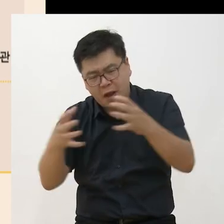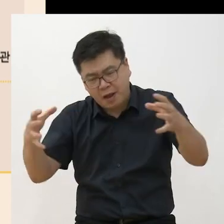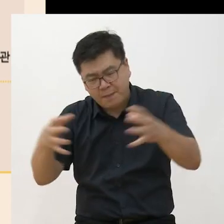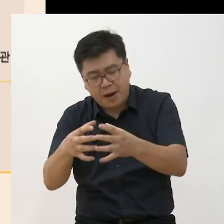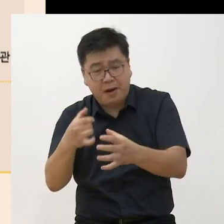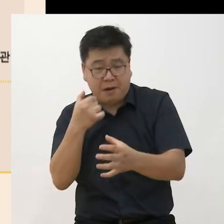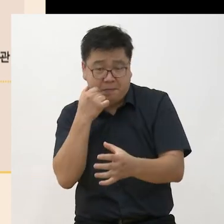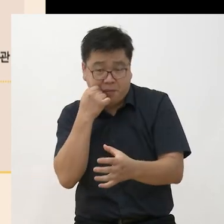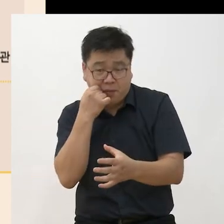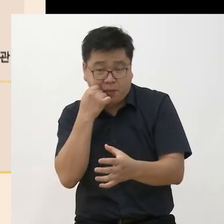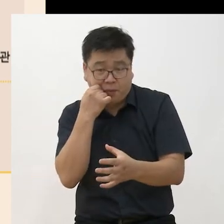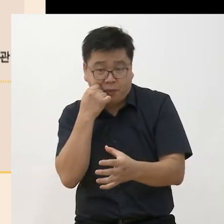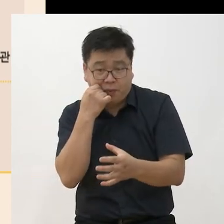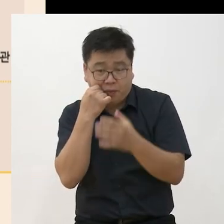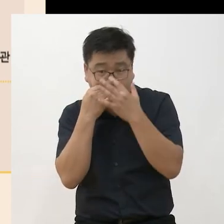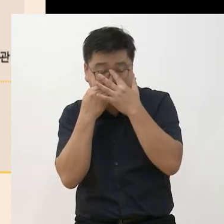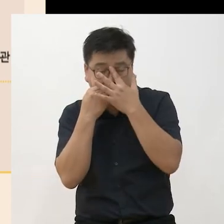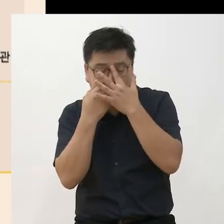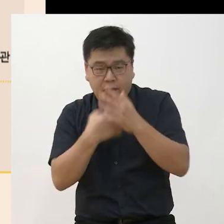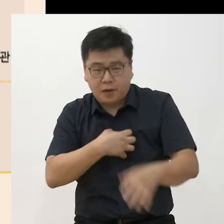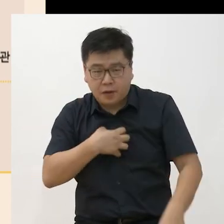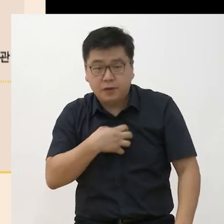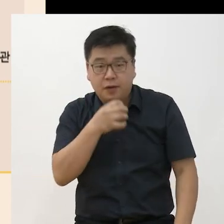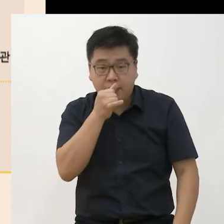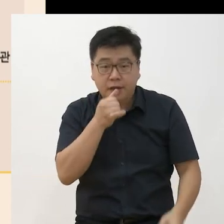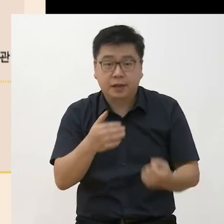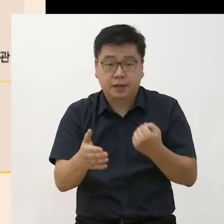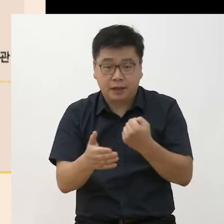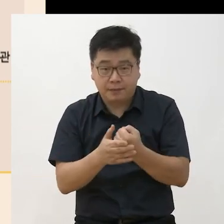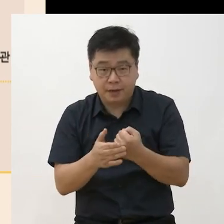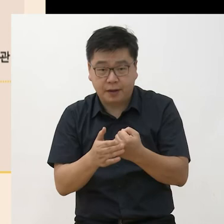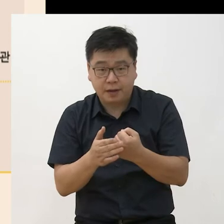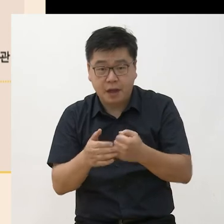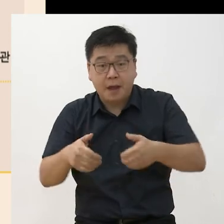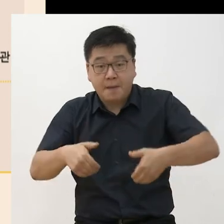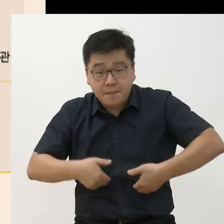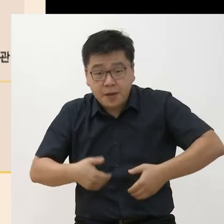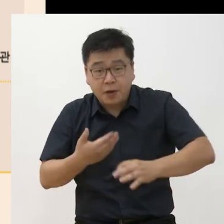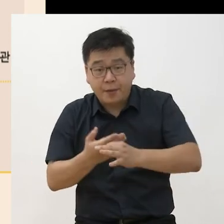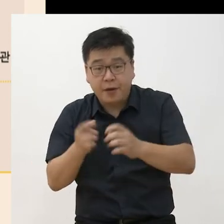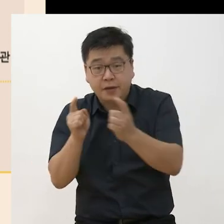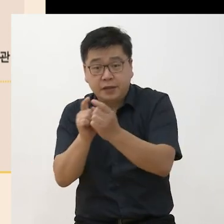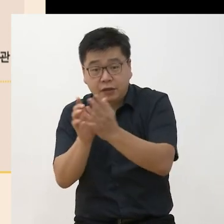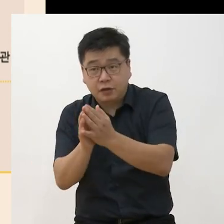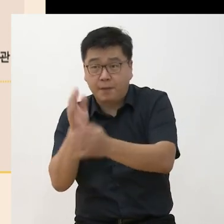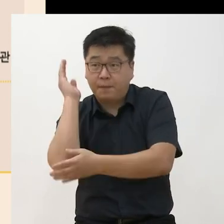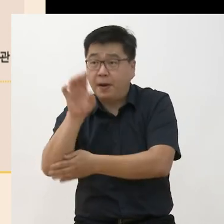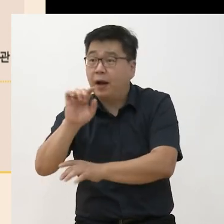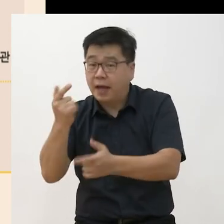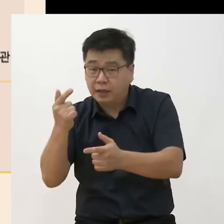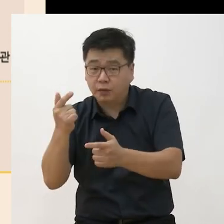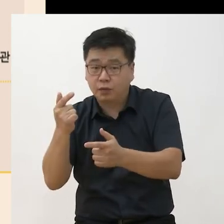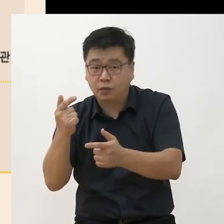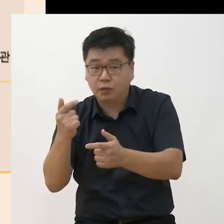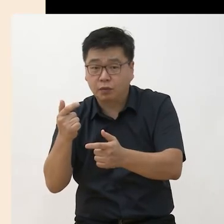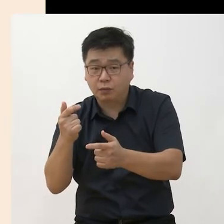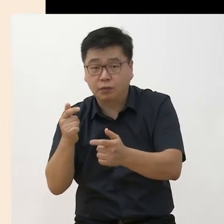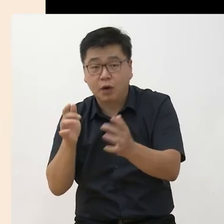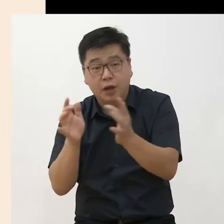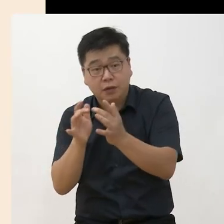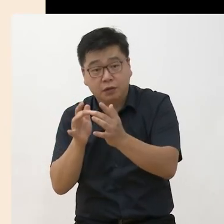그 지속되는 그런 그 예측이 가능하기 때문에 필요시에는 비대면으로 진행할 수 있도록 그렇게 지금 준비하고